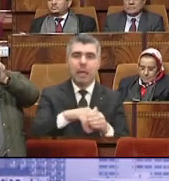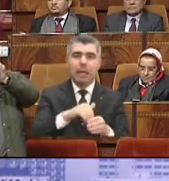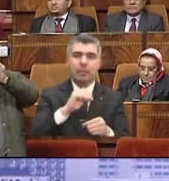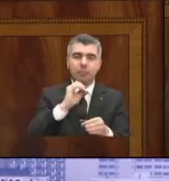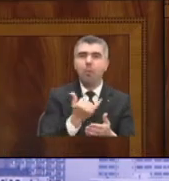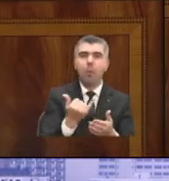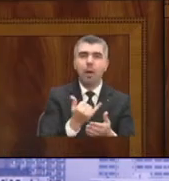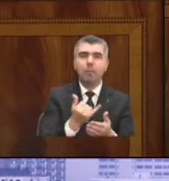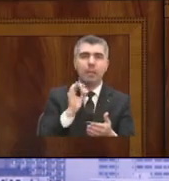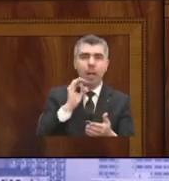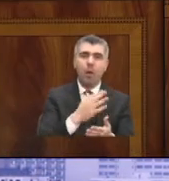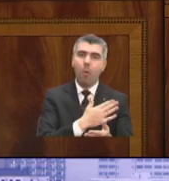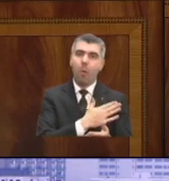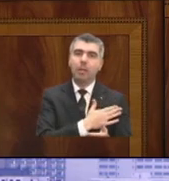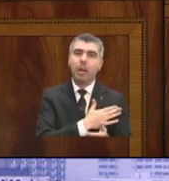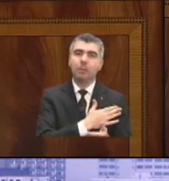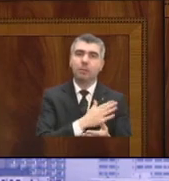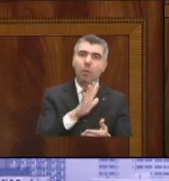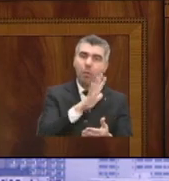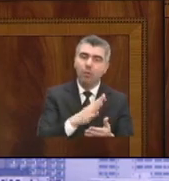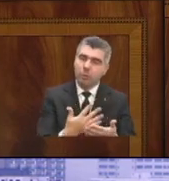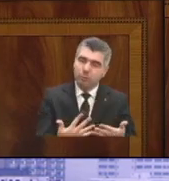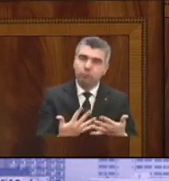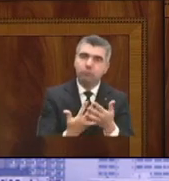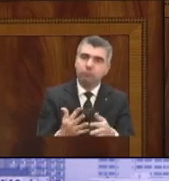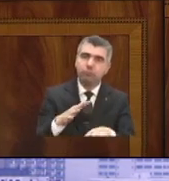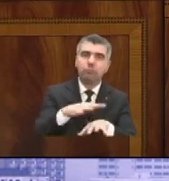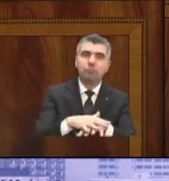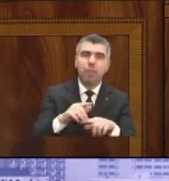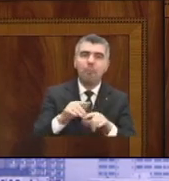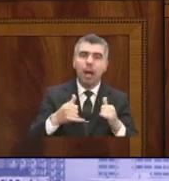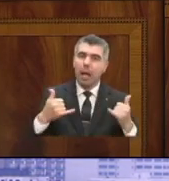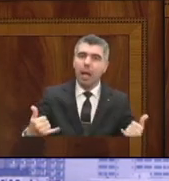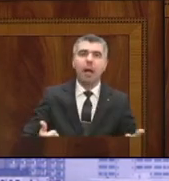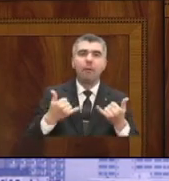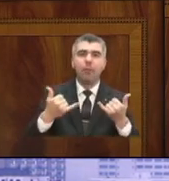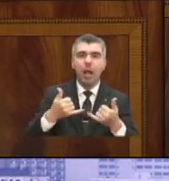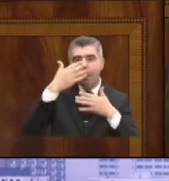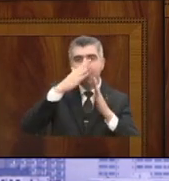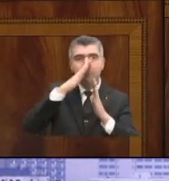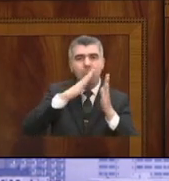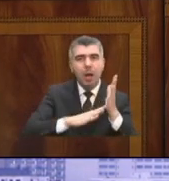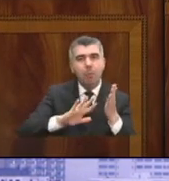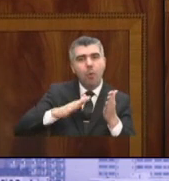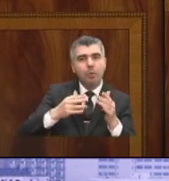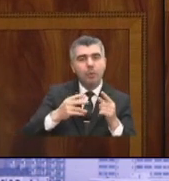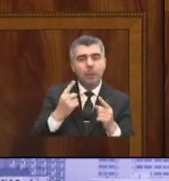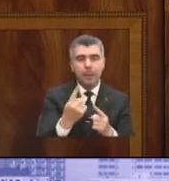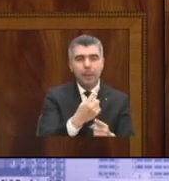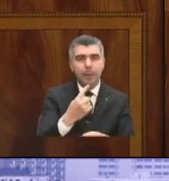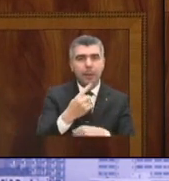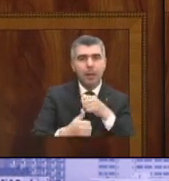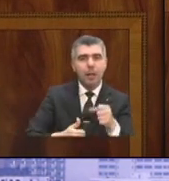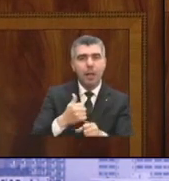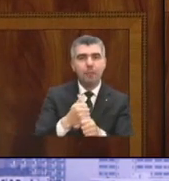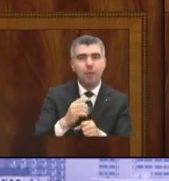الماليه للحكومه تجاوزت مع 28 ولكن الملاحظ مع الاسف هو انها لم تتعاطى بشكل جيد مع